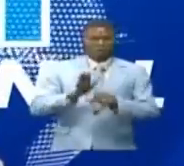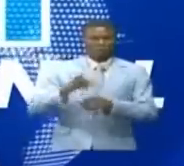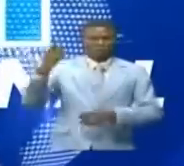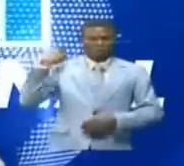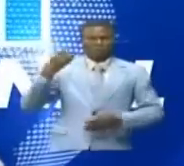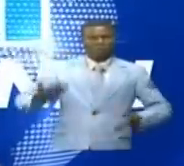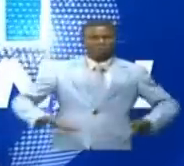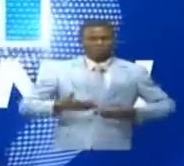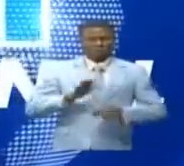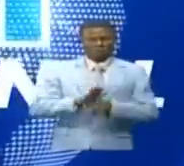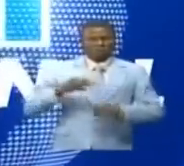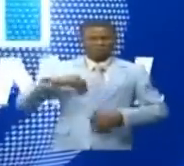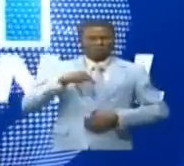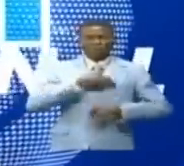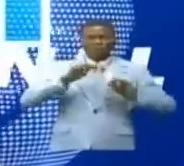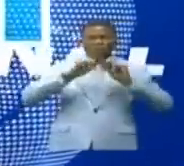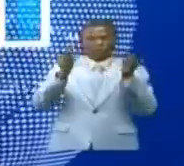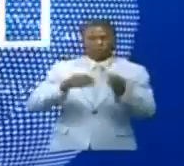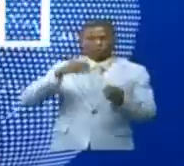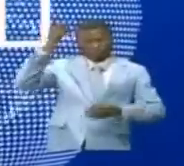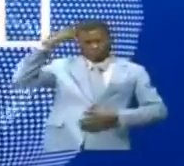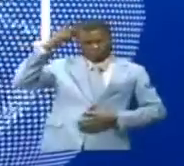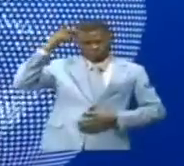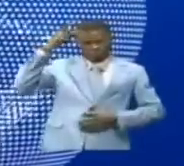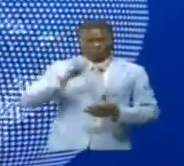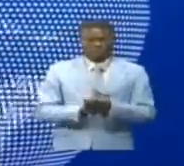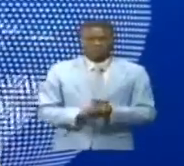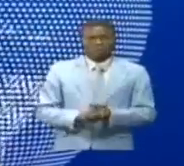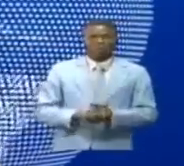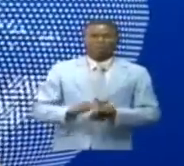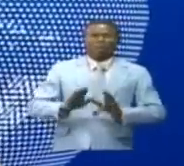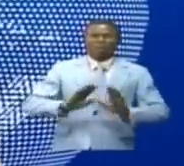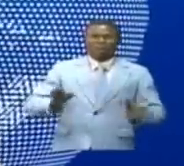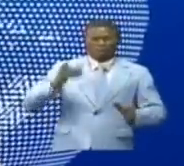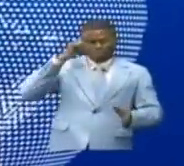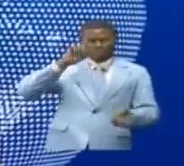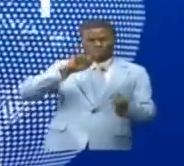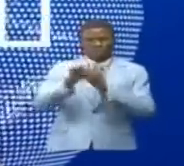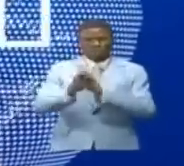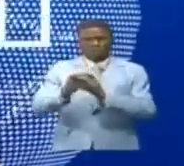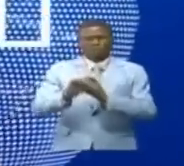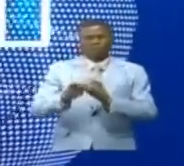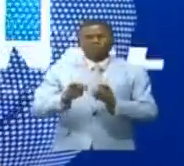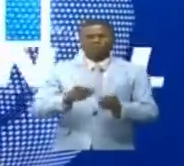nationaux membres de la plateforme politique Cap pour le changement. Dans une déclaration faite,